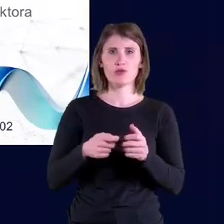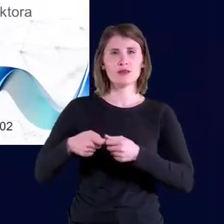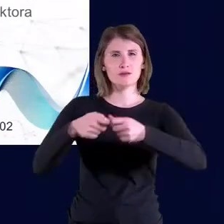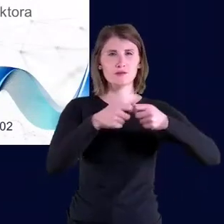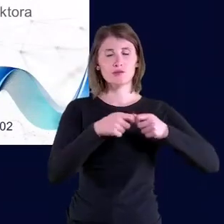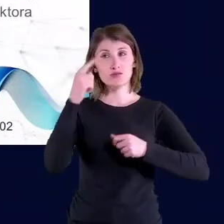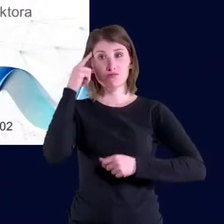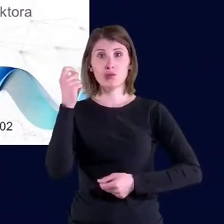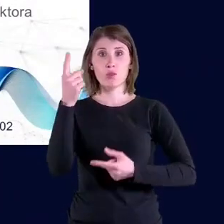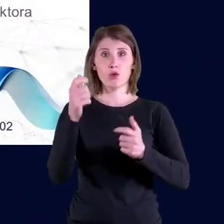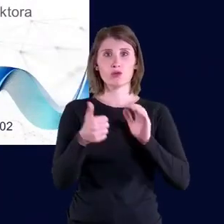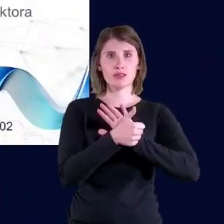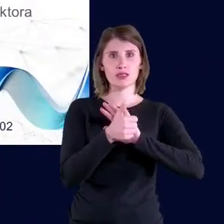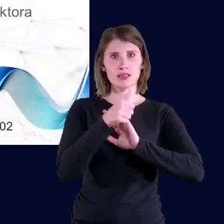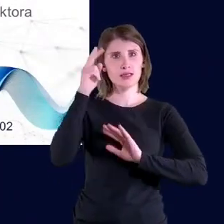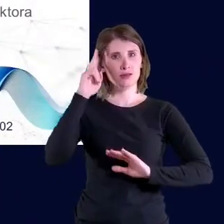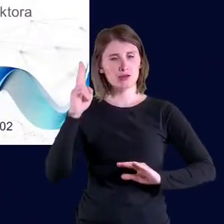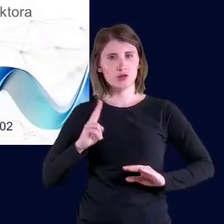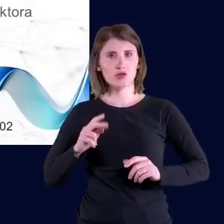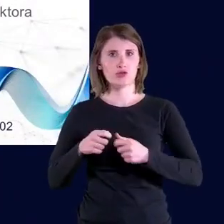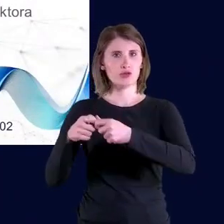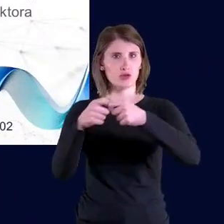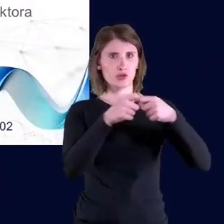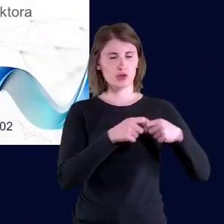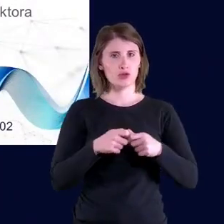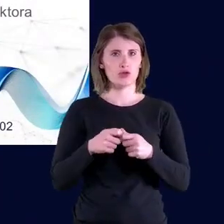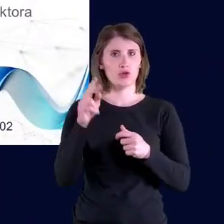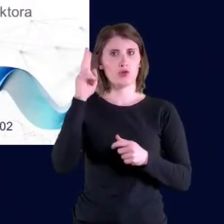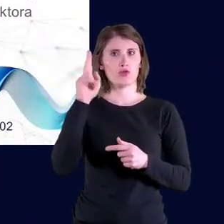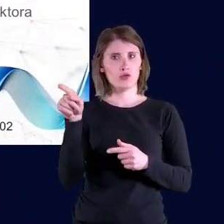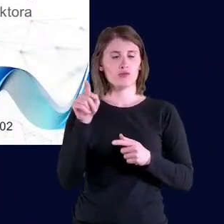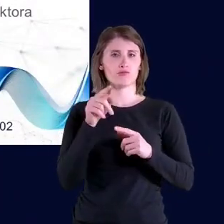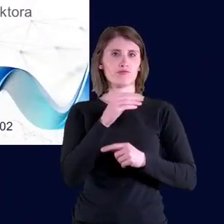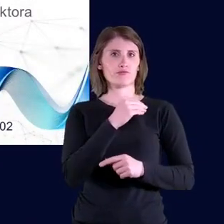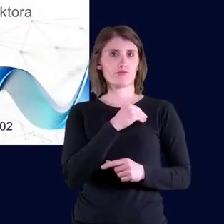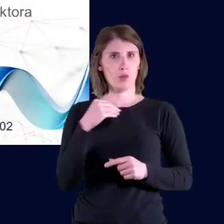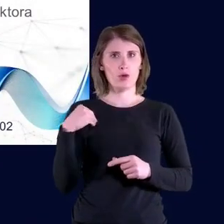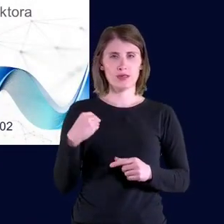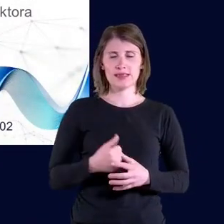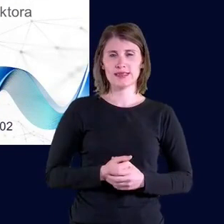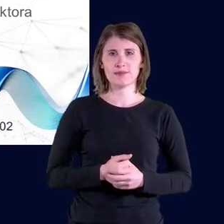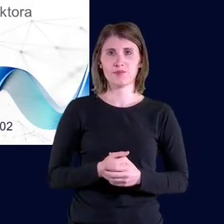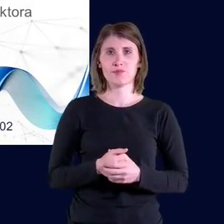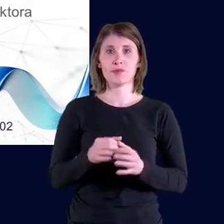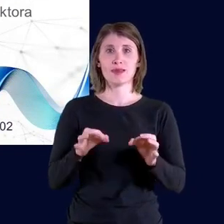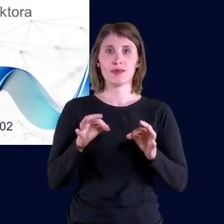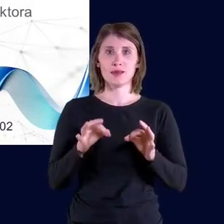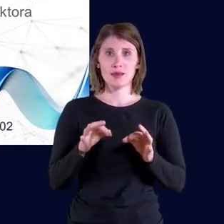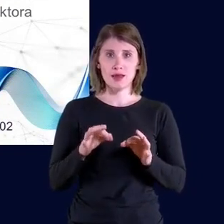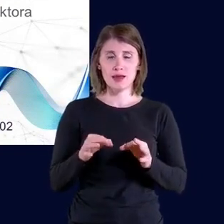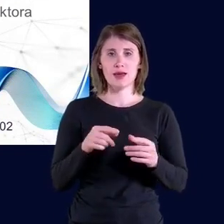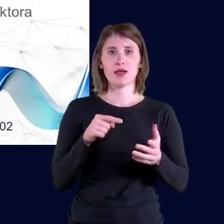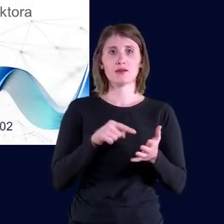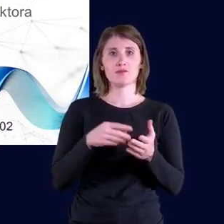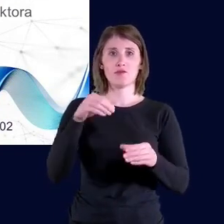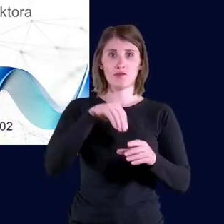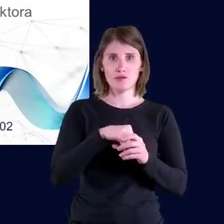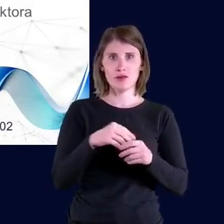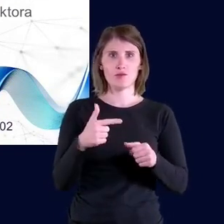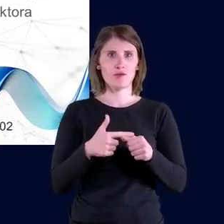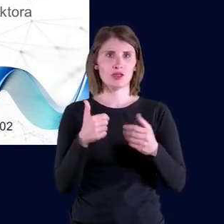Wspólna inicjatywa 16 instytutów naukowych z Polski obecnie w ramach konsorcjum współpracuje